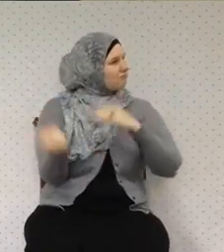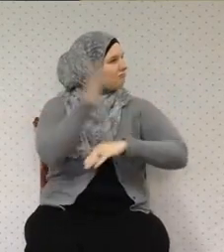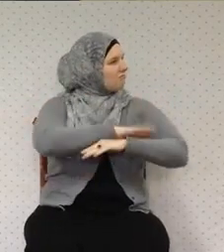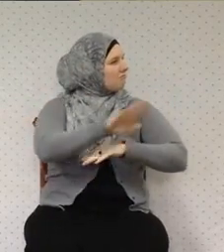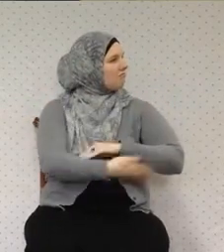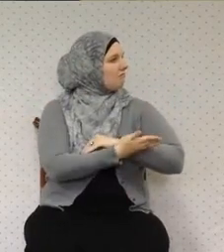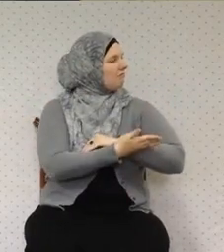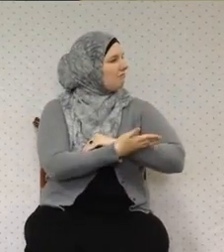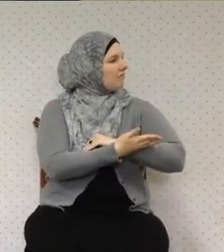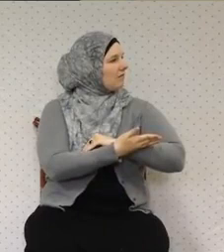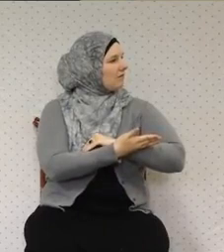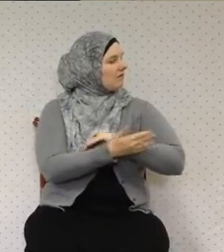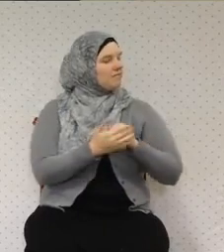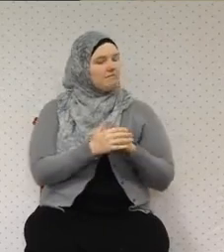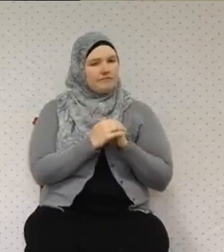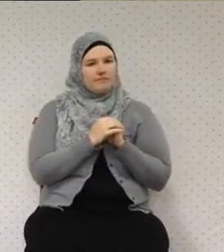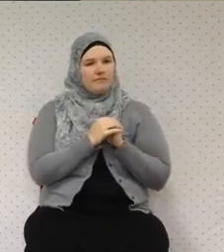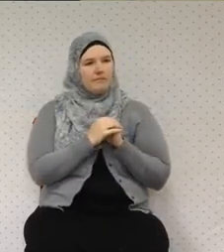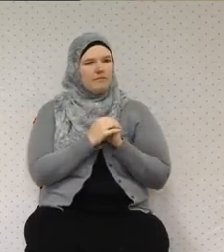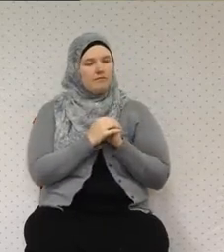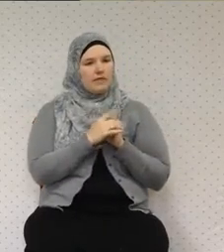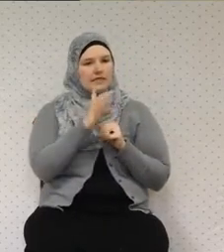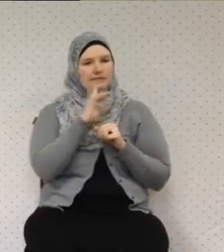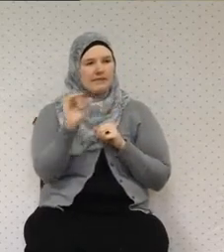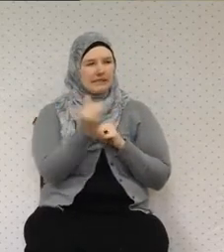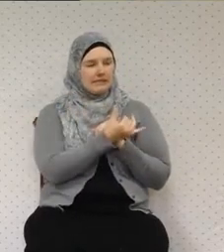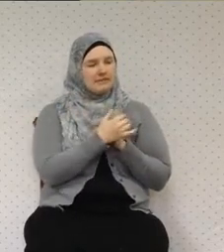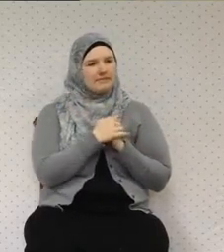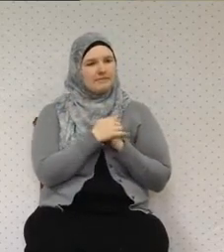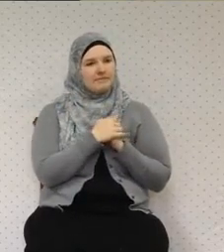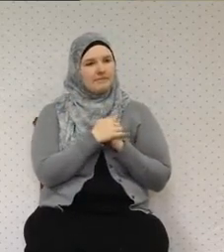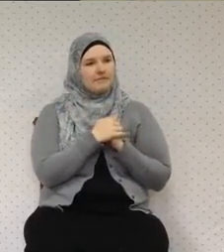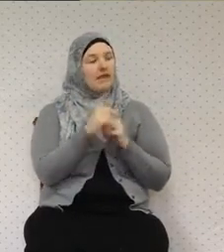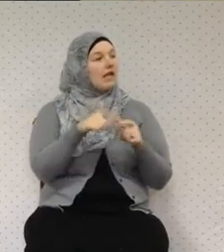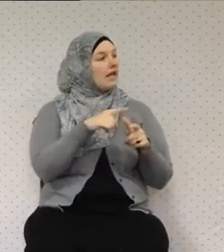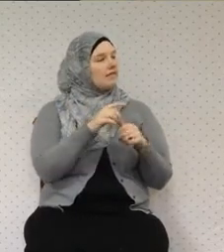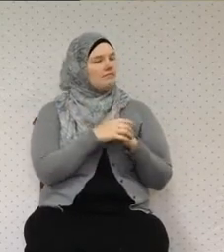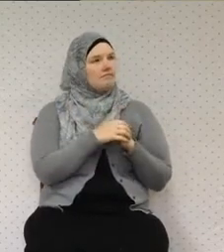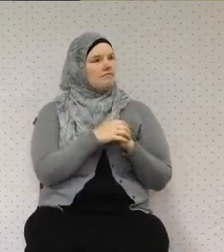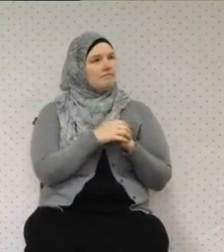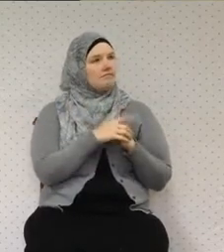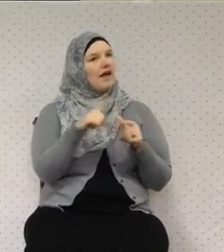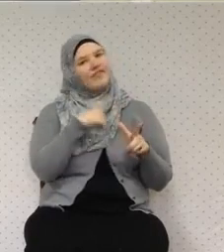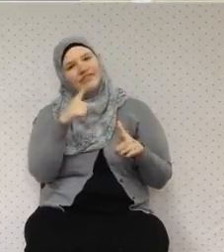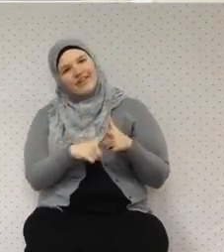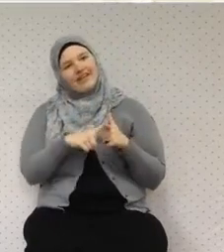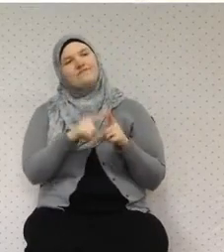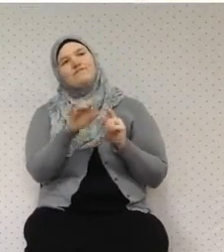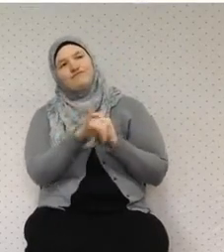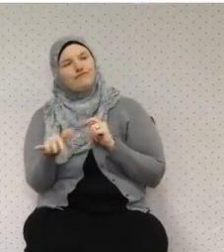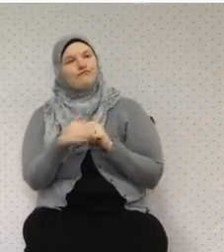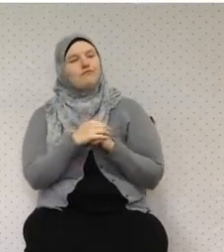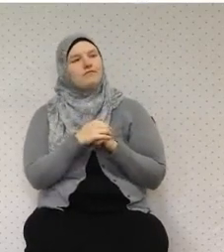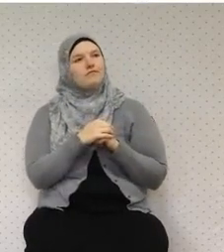What do they want? They seek His face. يُرِيدُونَ وَجْهَهُ. And then, وَلَا تَعْدُ